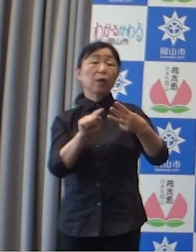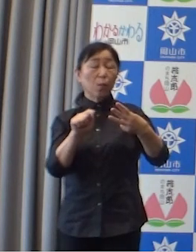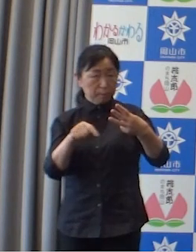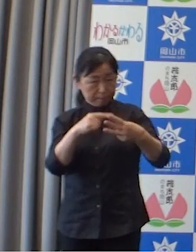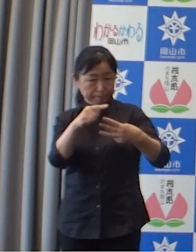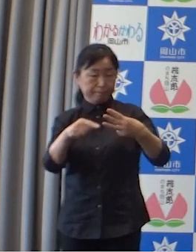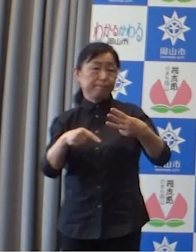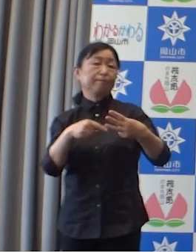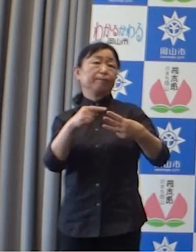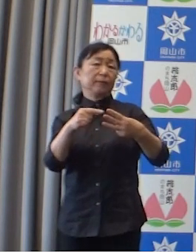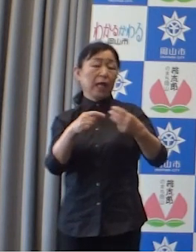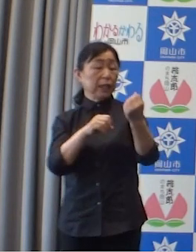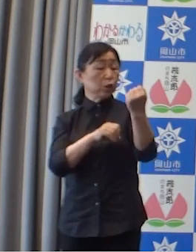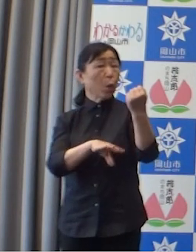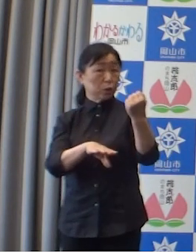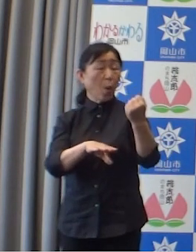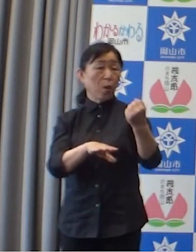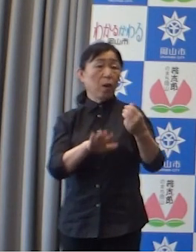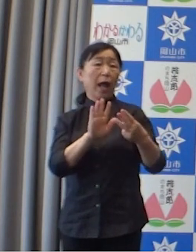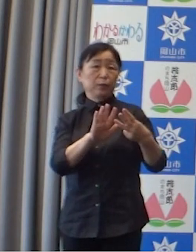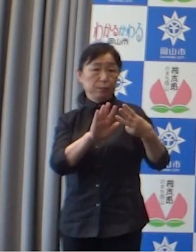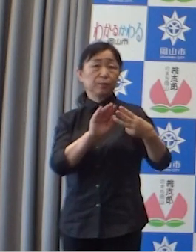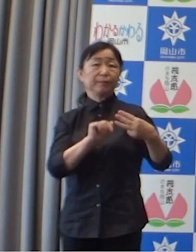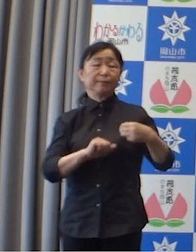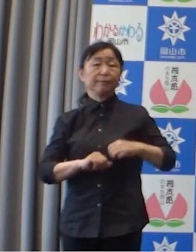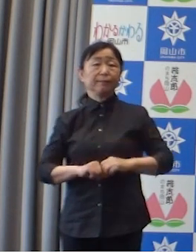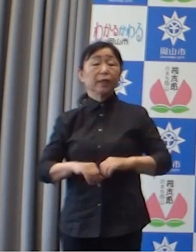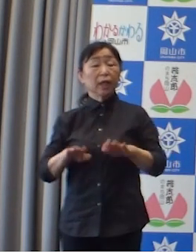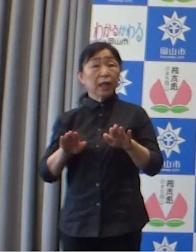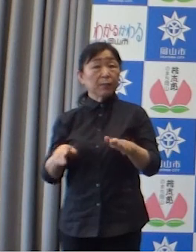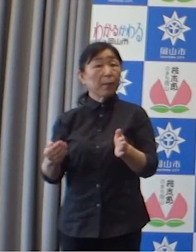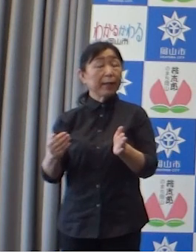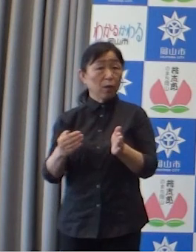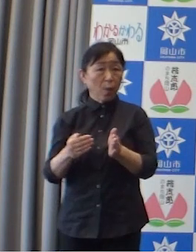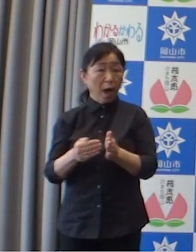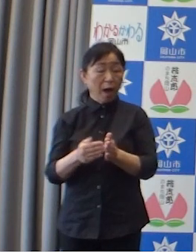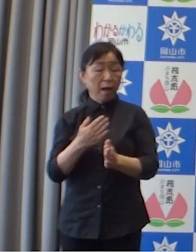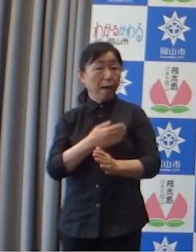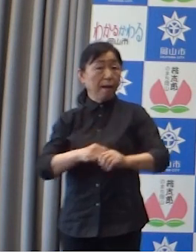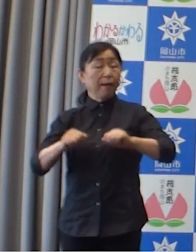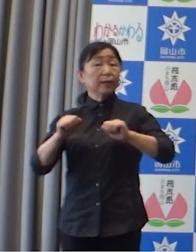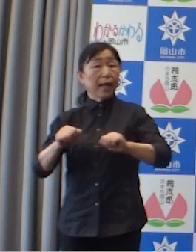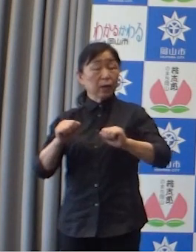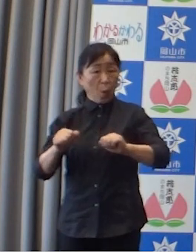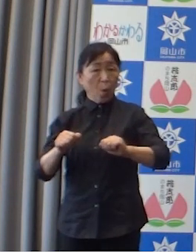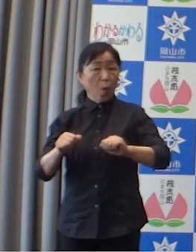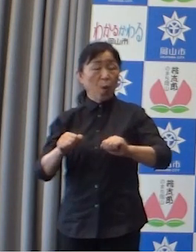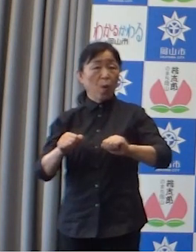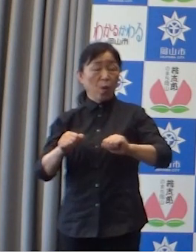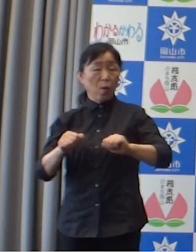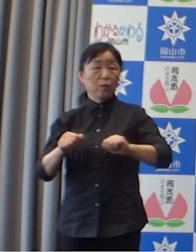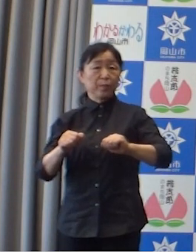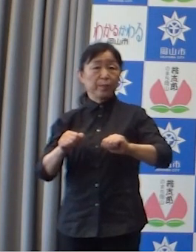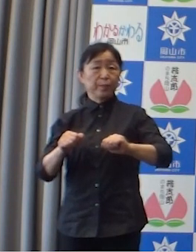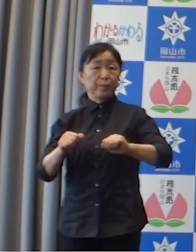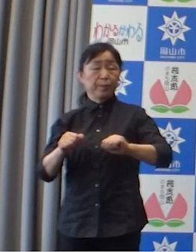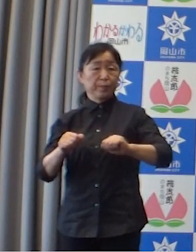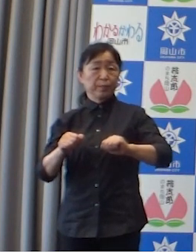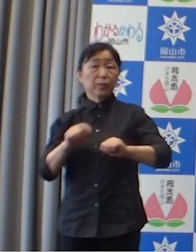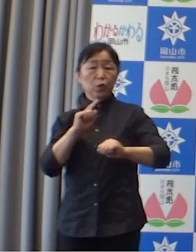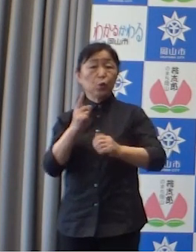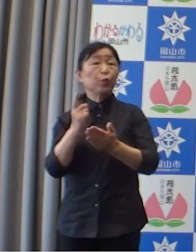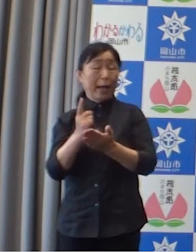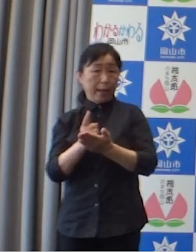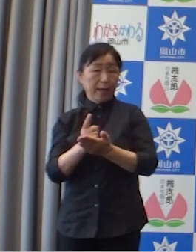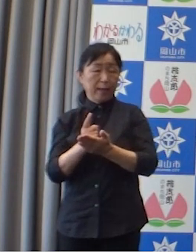一番大きいと言われてるんですね。で今まではその健康っていうところにシフトしていたものを、もう